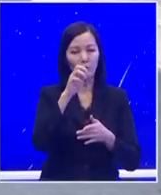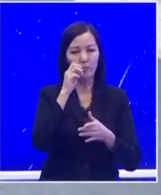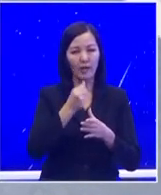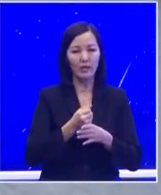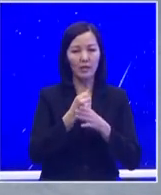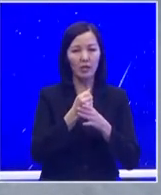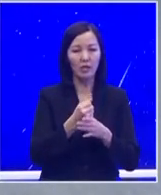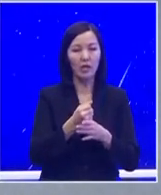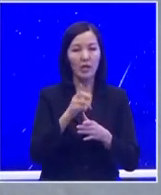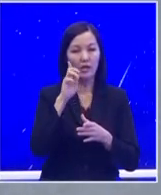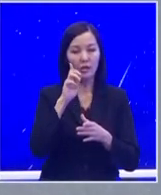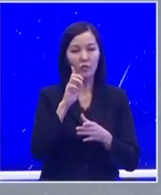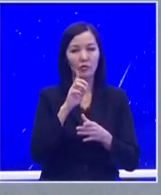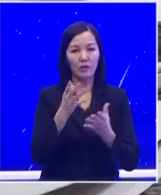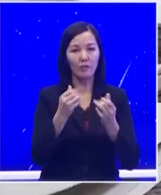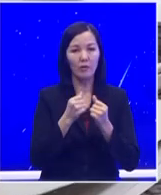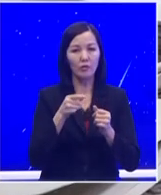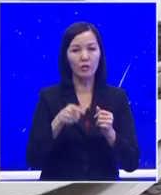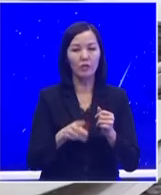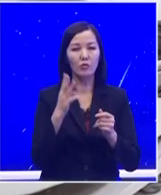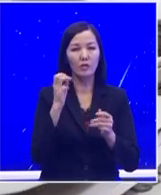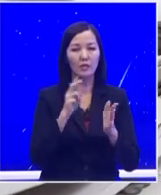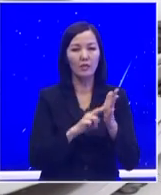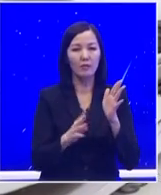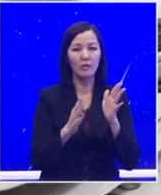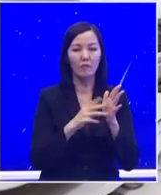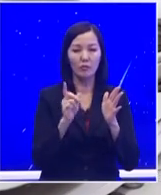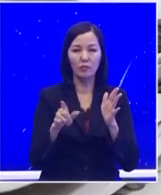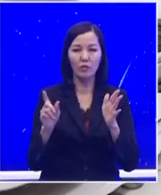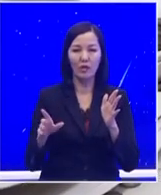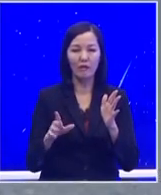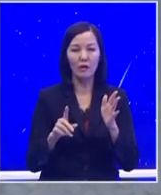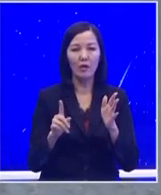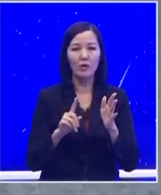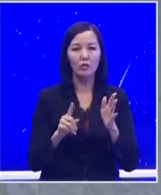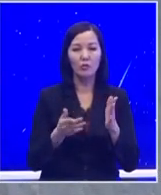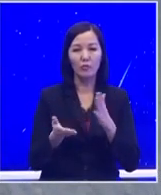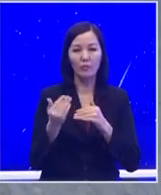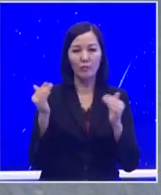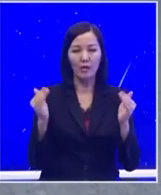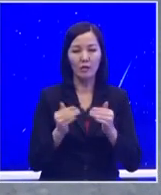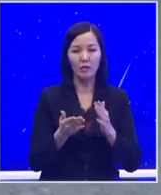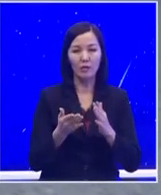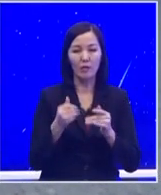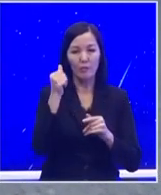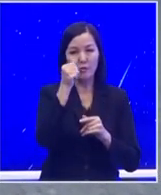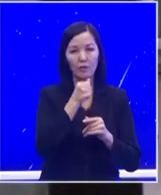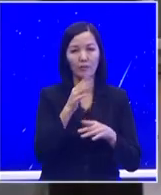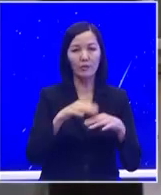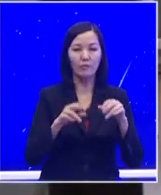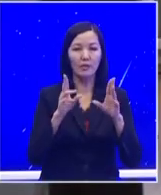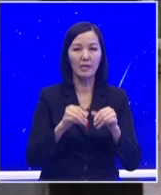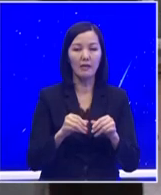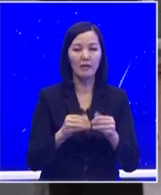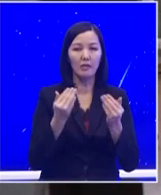согласно постановлению правительства, получат 1378 человек, что на треть меньше, чем в прошлом году. Как утверждают специалисты